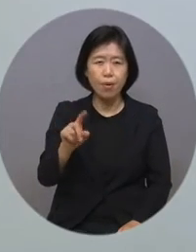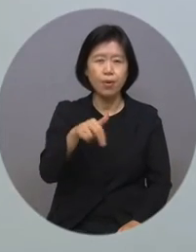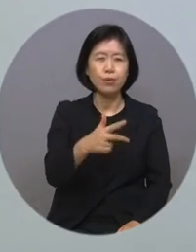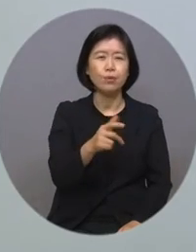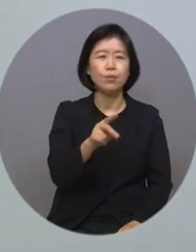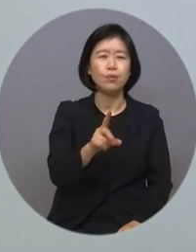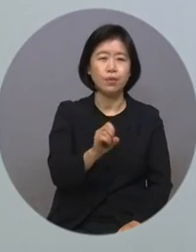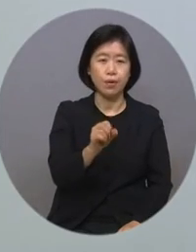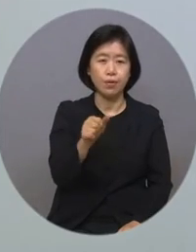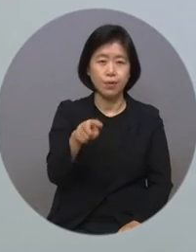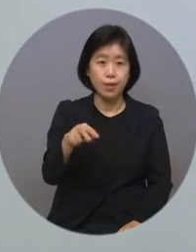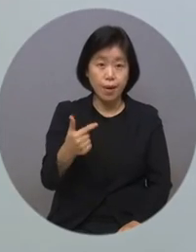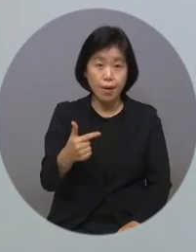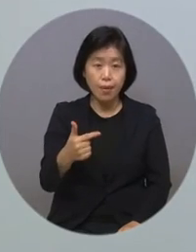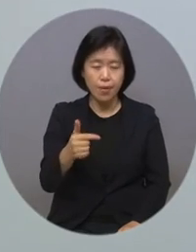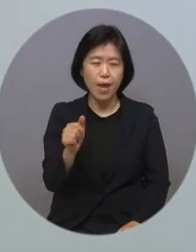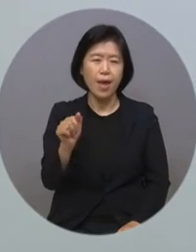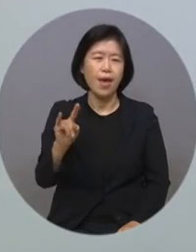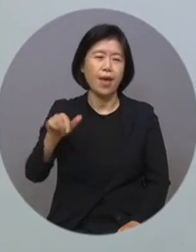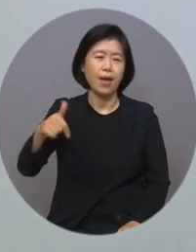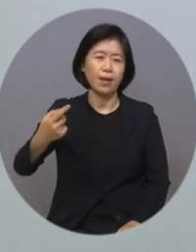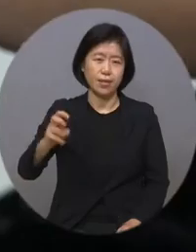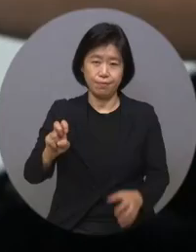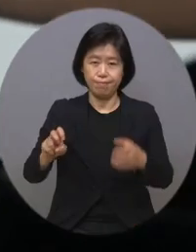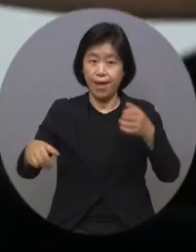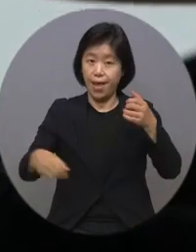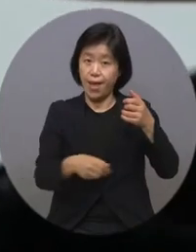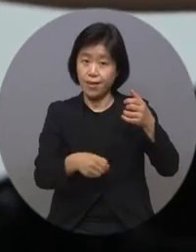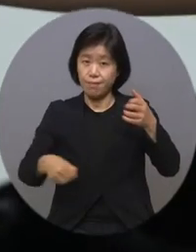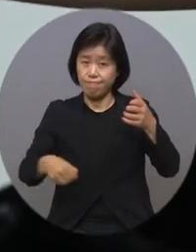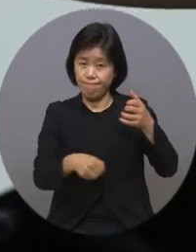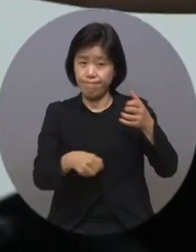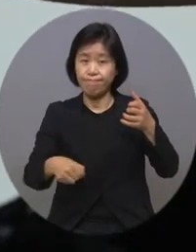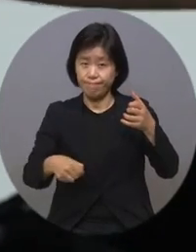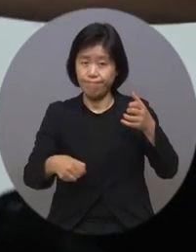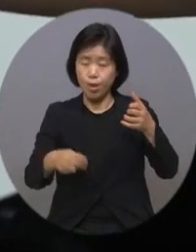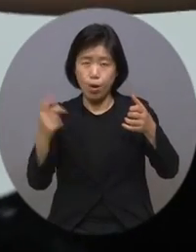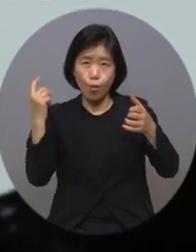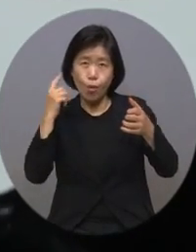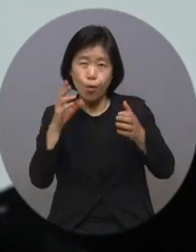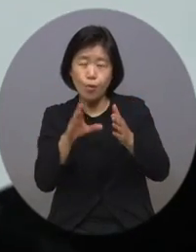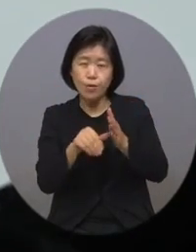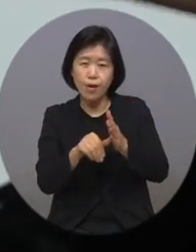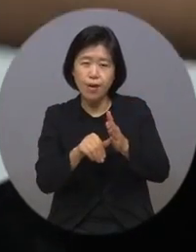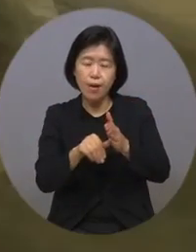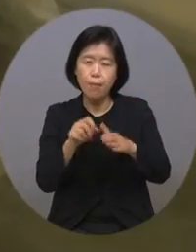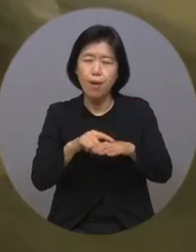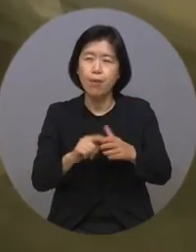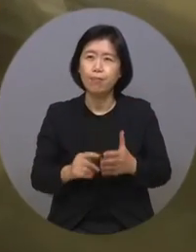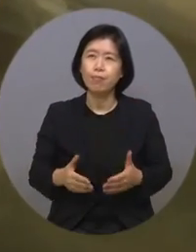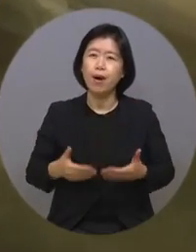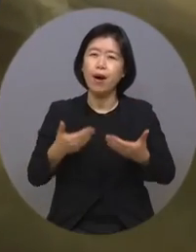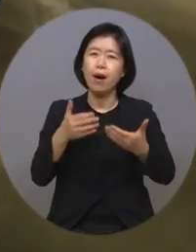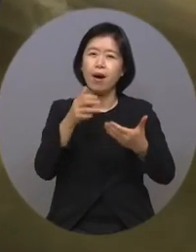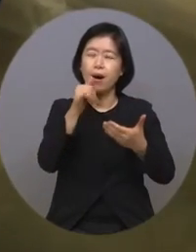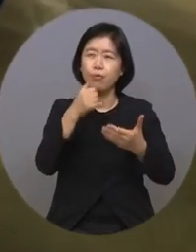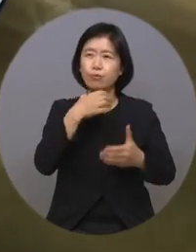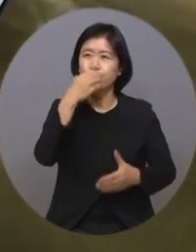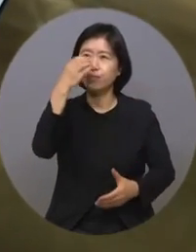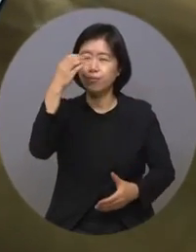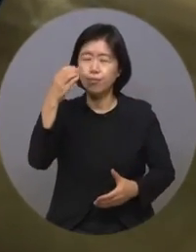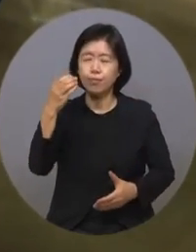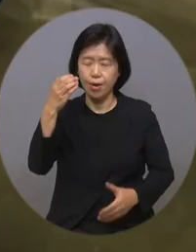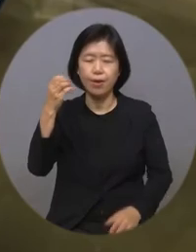해금 연주자의 감미로운 음악은 작품 감상을 하며 무거운 삶 속에서 잊었던 꿈을 기억하고 힘과